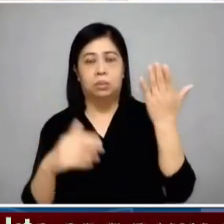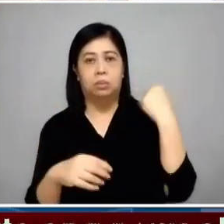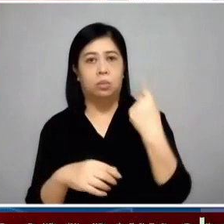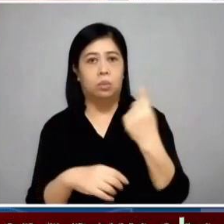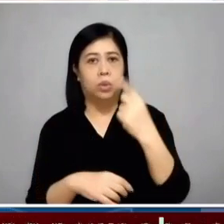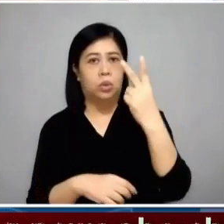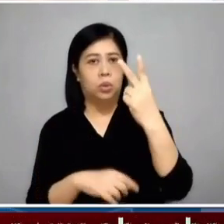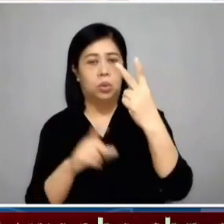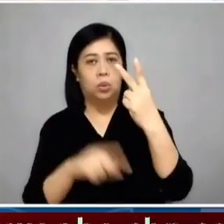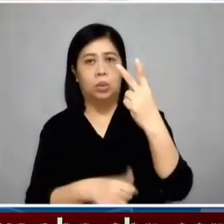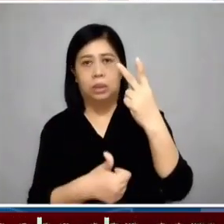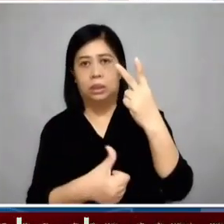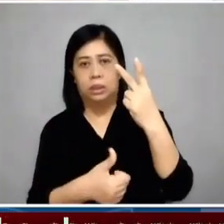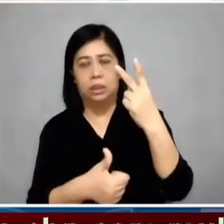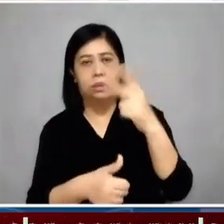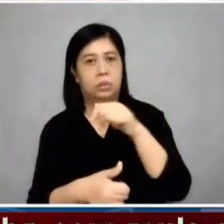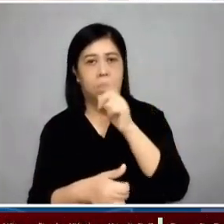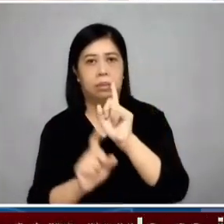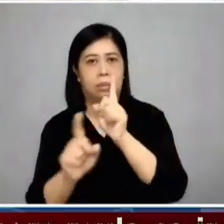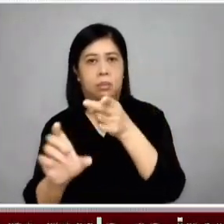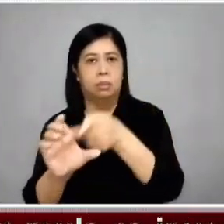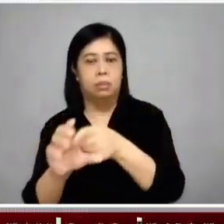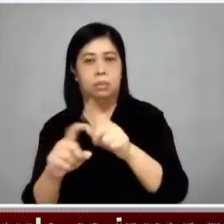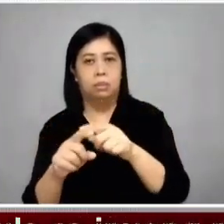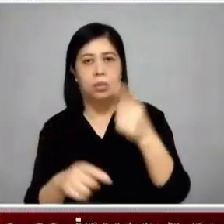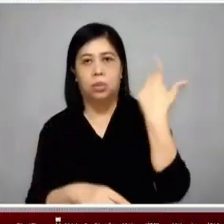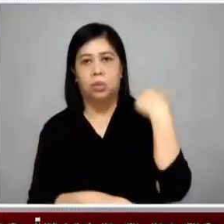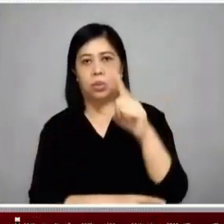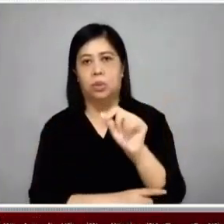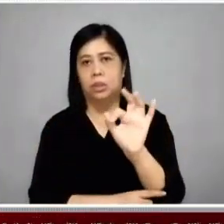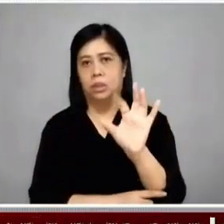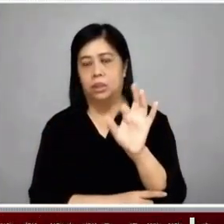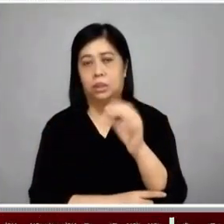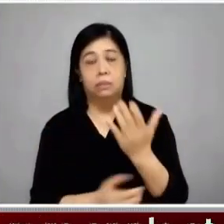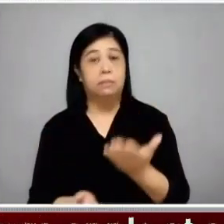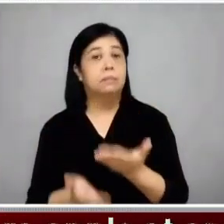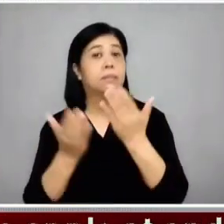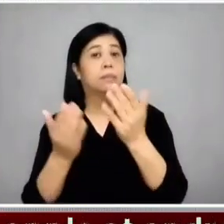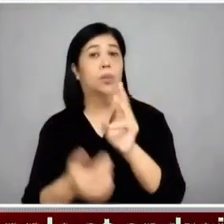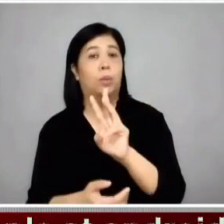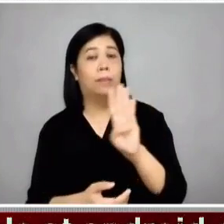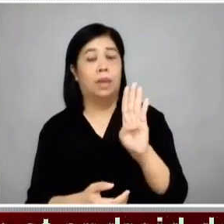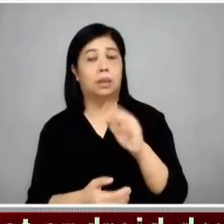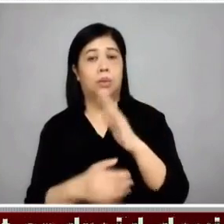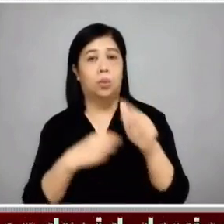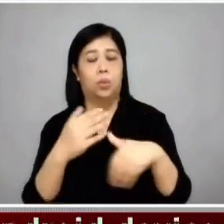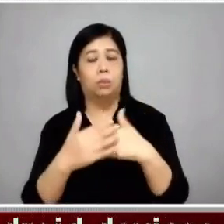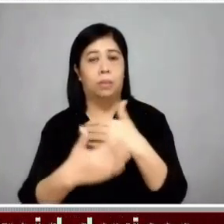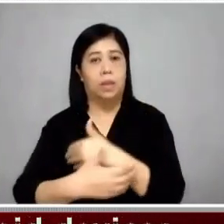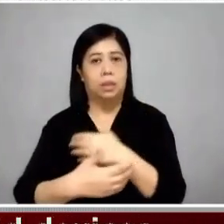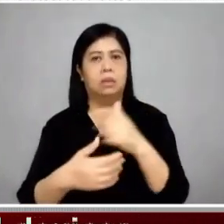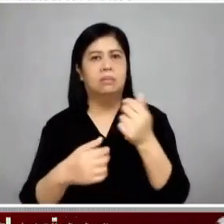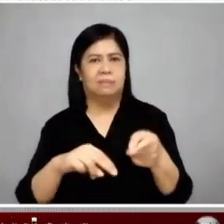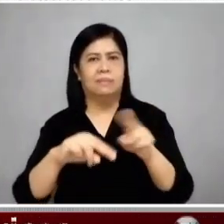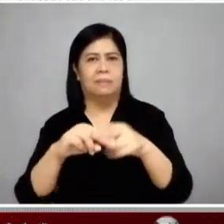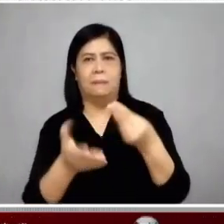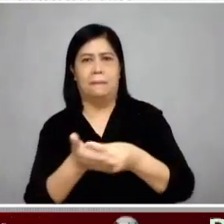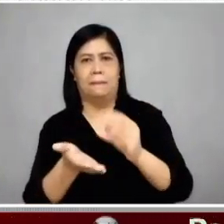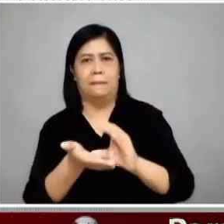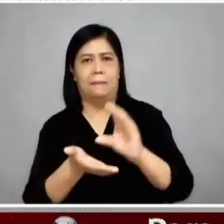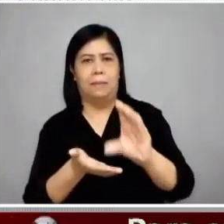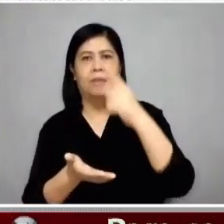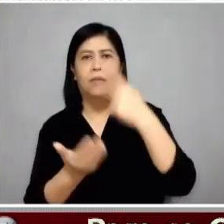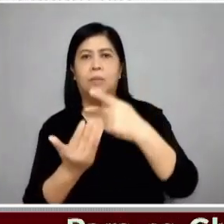of 10 who did not participate in 2019. Panukala ng World Bank, taasan pa ang pondo para sa mga programa